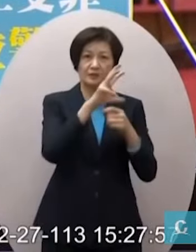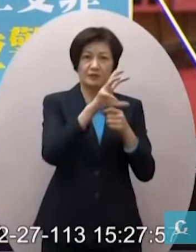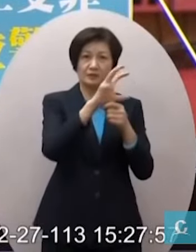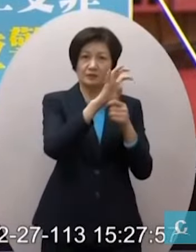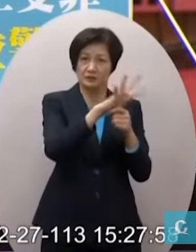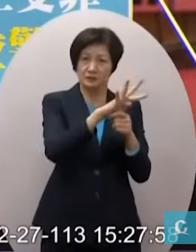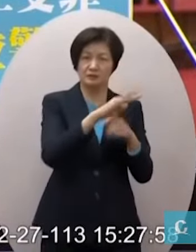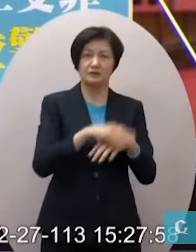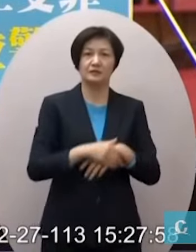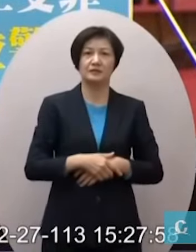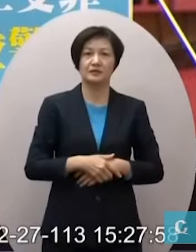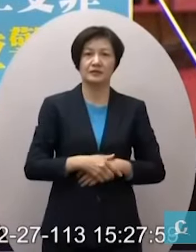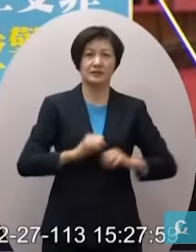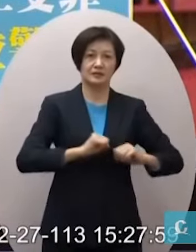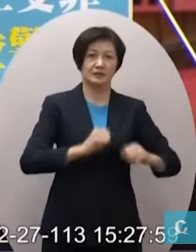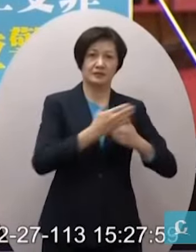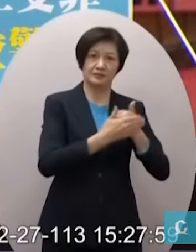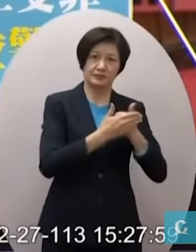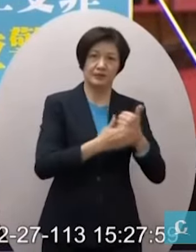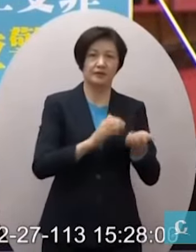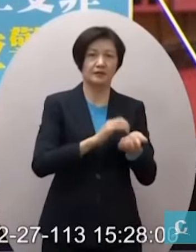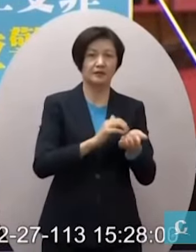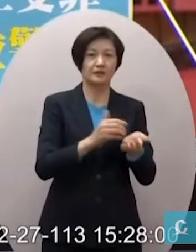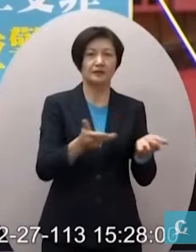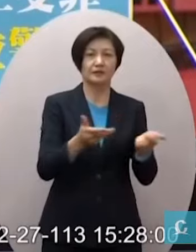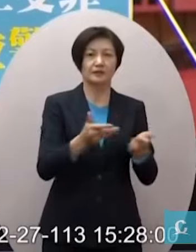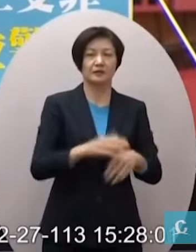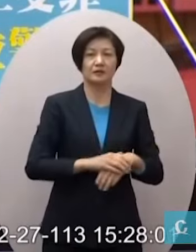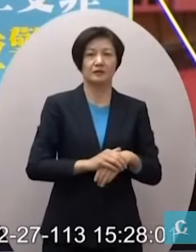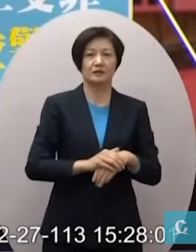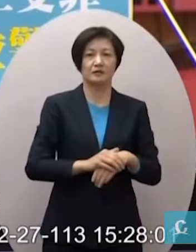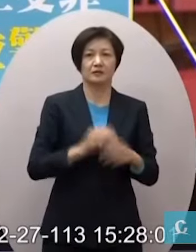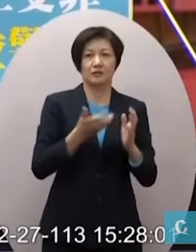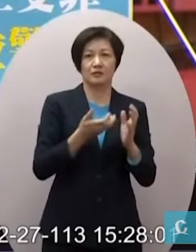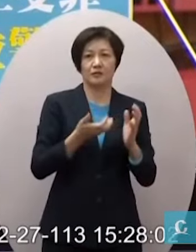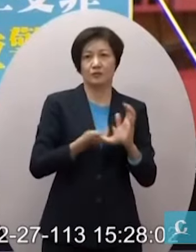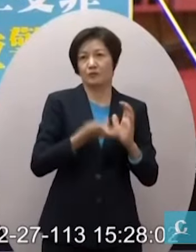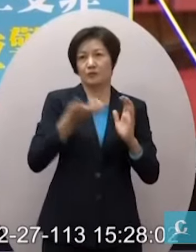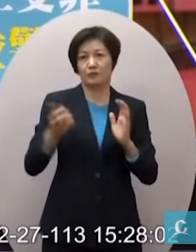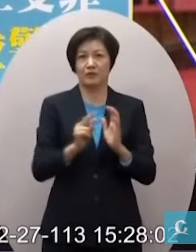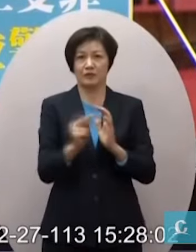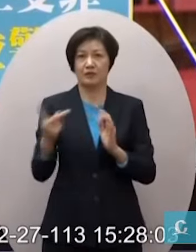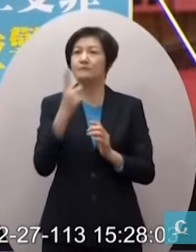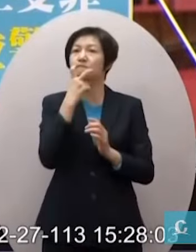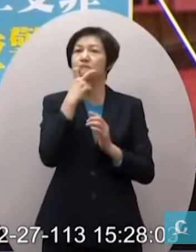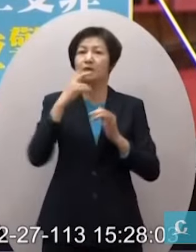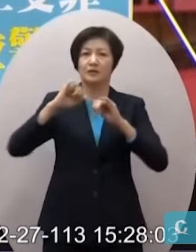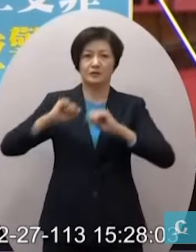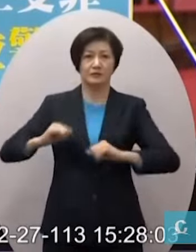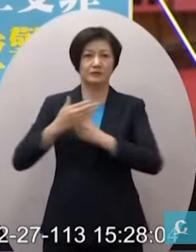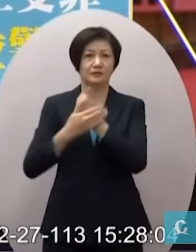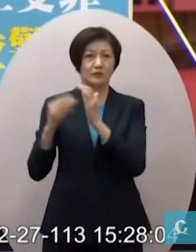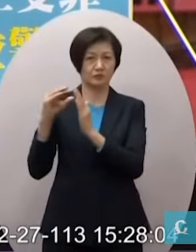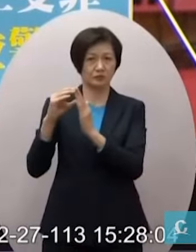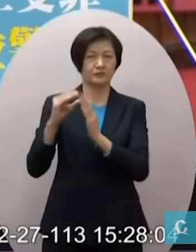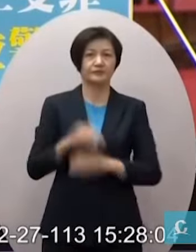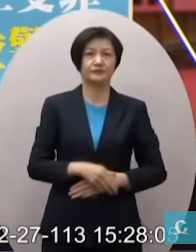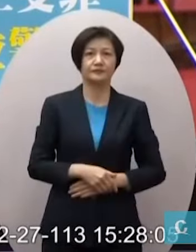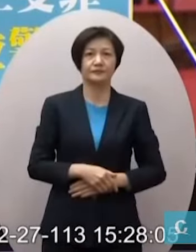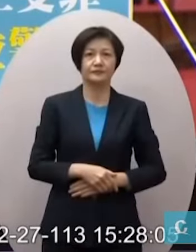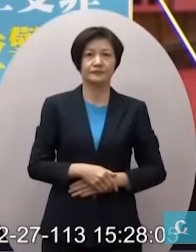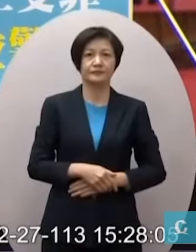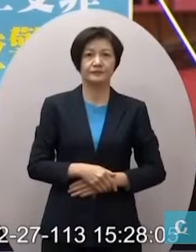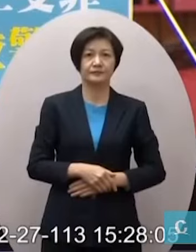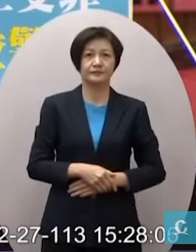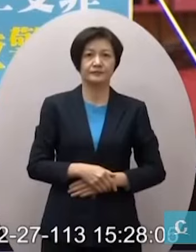把健保医疗的部分拨到中央政府健保局的时候，那个时候，